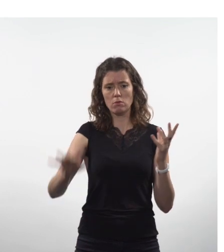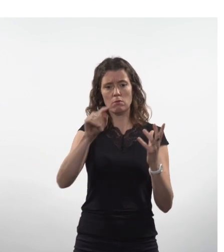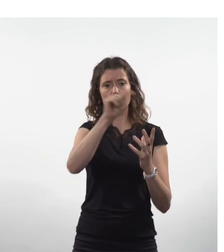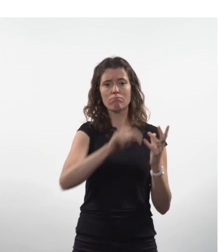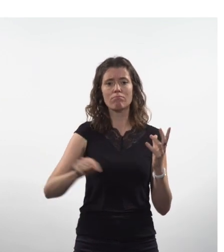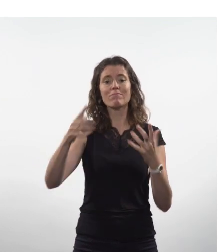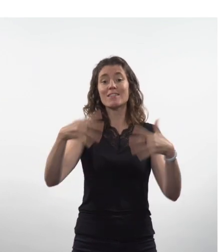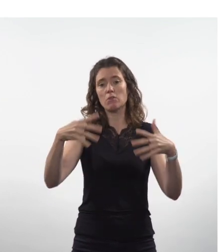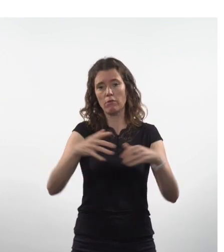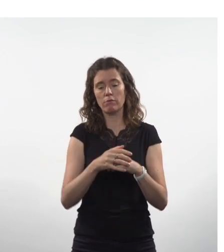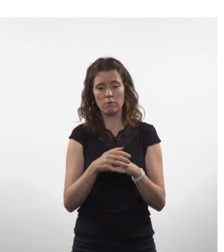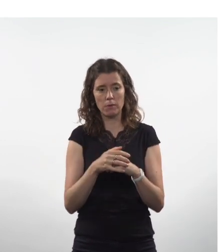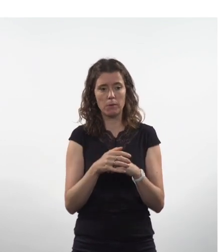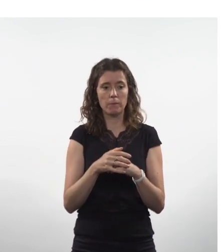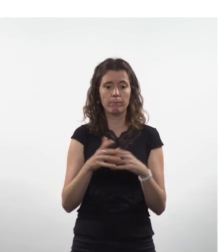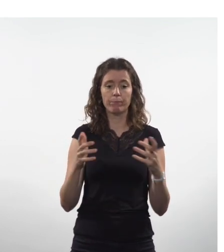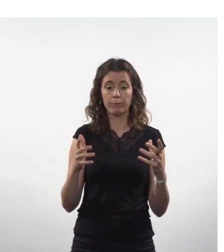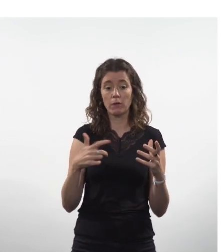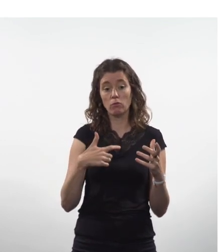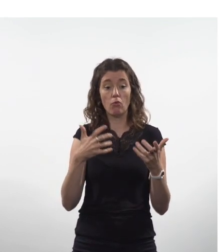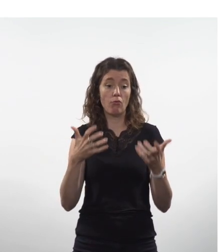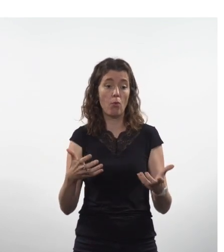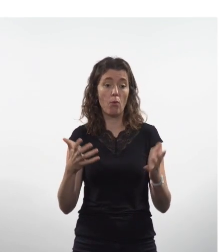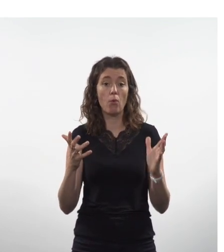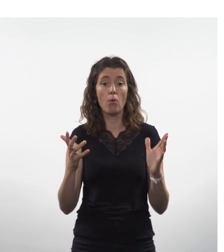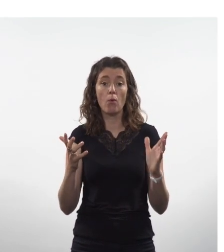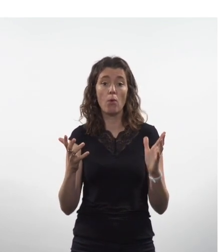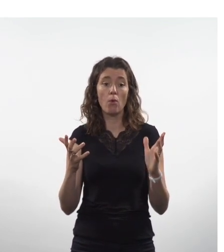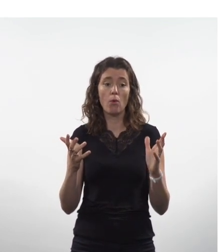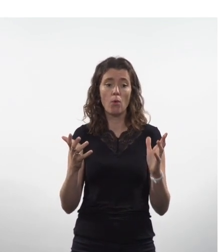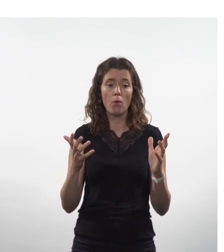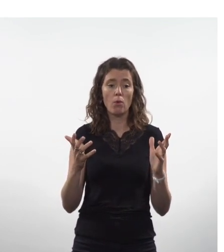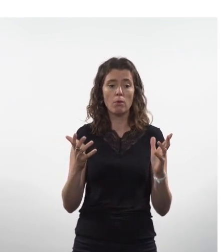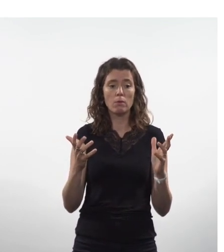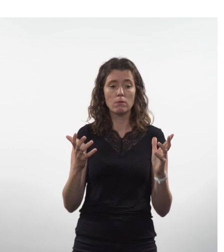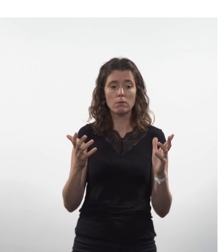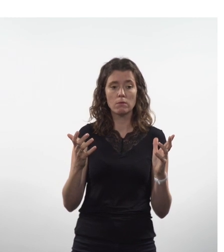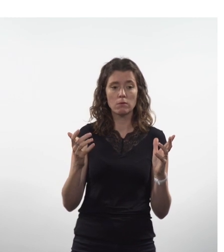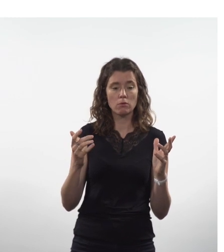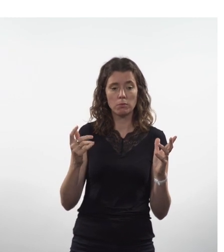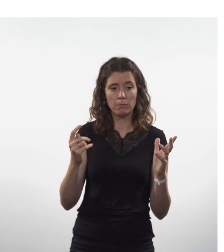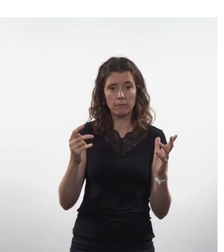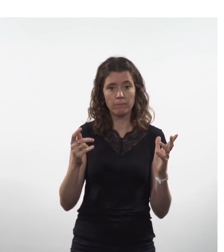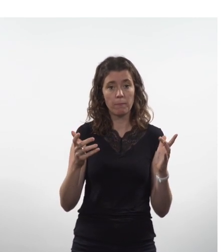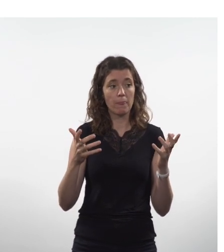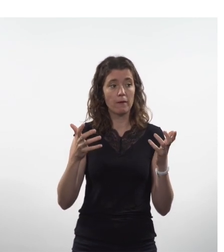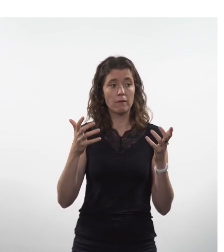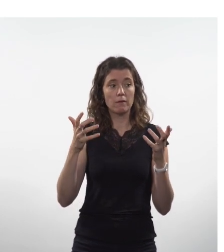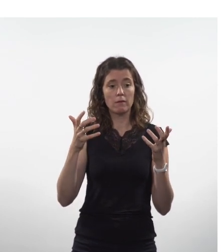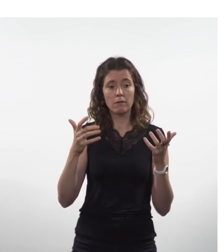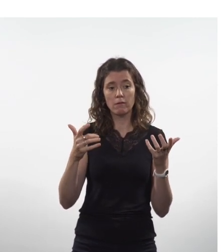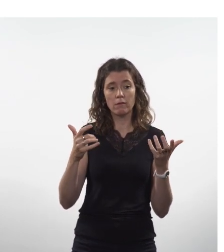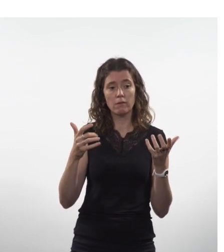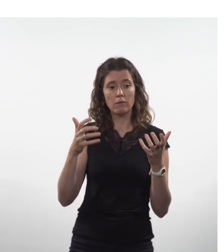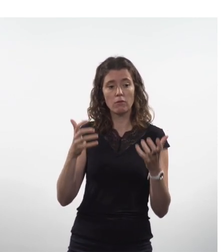territoires nationaux. Et nous avons souhaité, si les médecins avaient connaissance de ces lieux de soins dédiés et s'ils